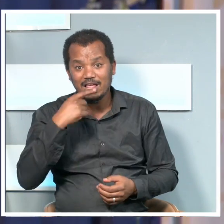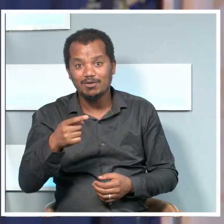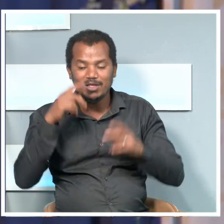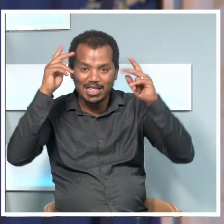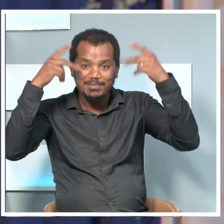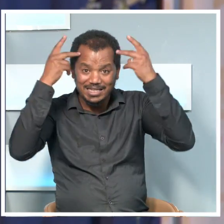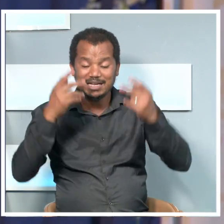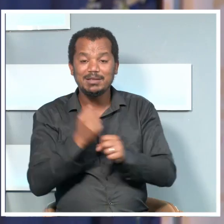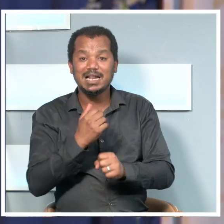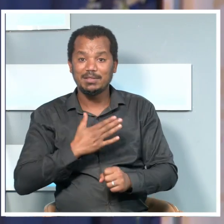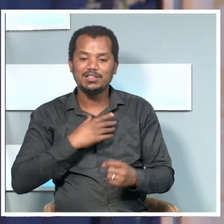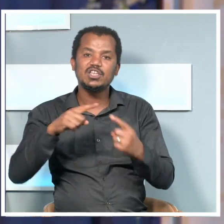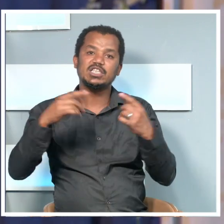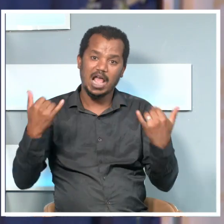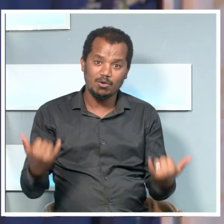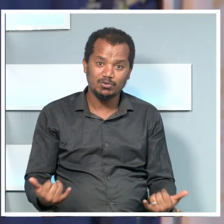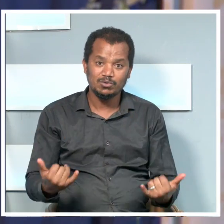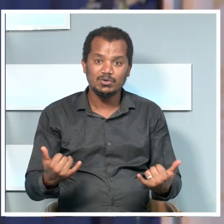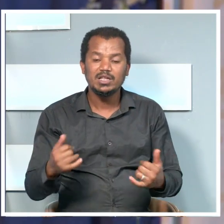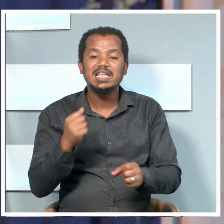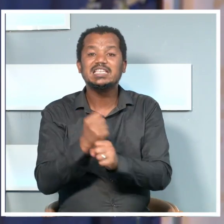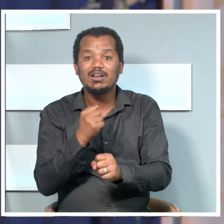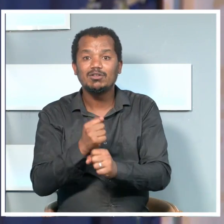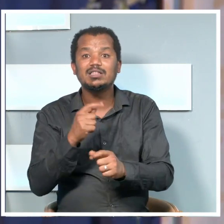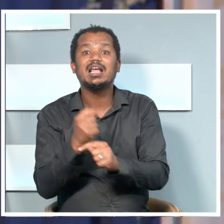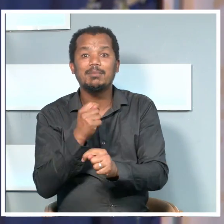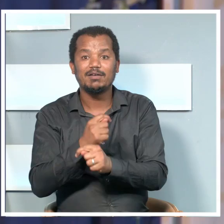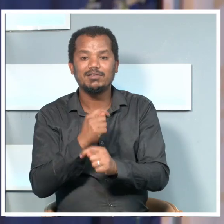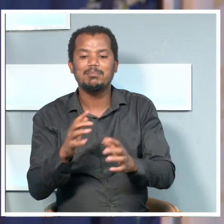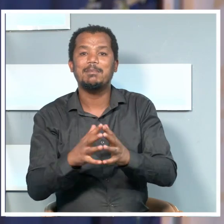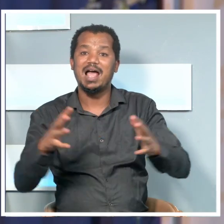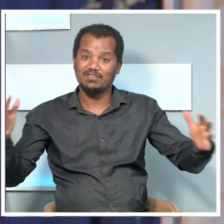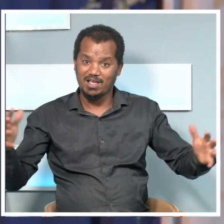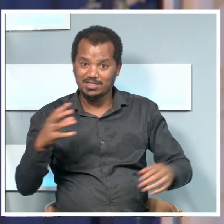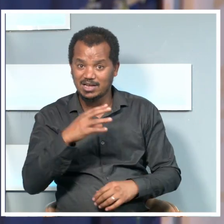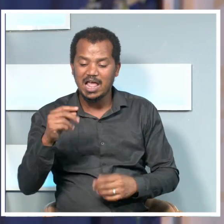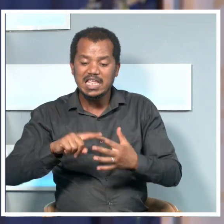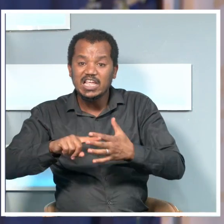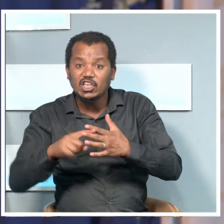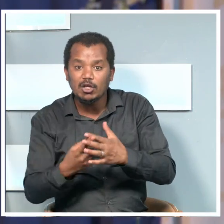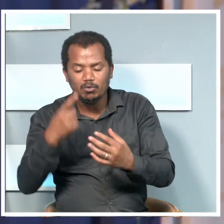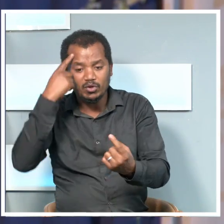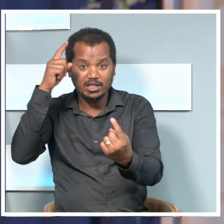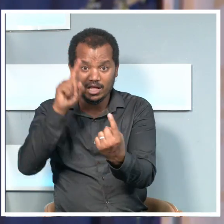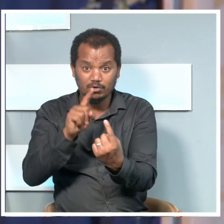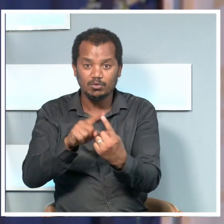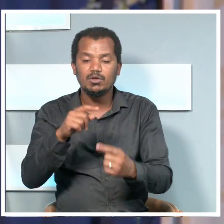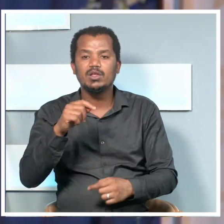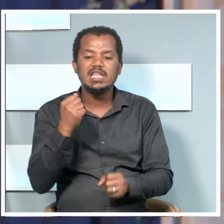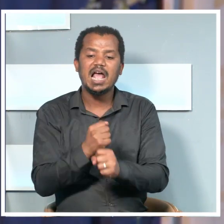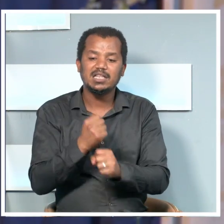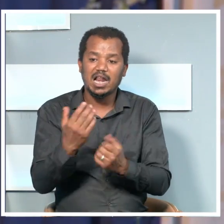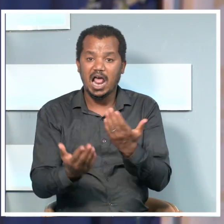አደራያል። የሚኒስትር መስሪያ ቤታችን እስካሁን ያከናወናቸውን ተግባራት በማስፋትና የተጀመሩና